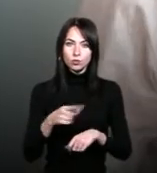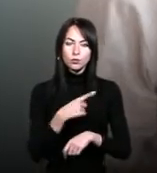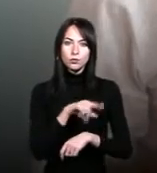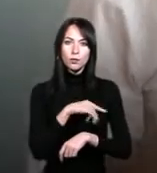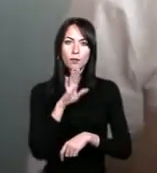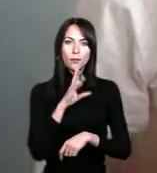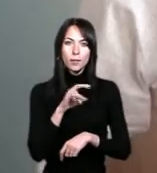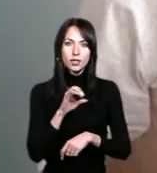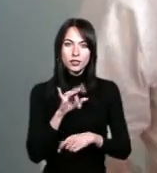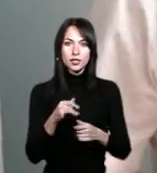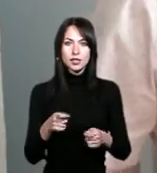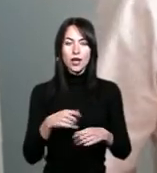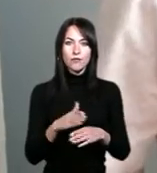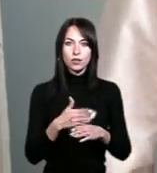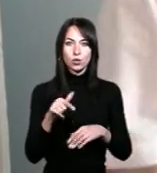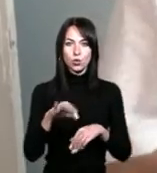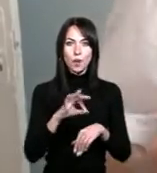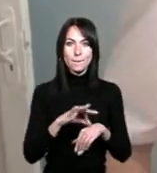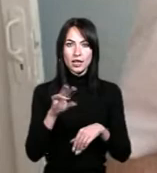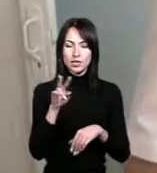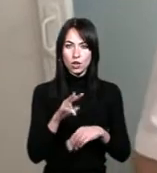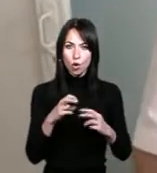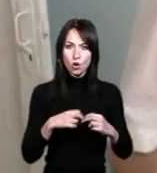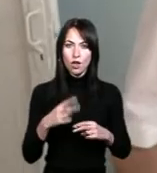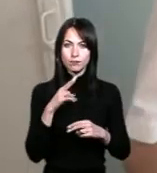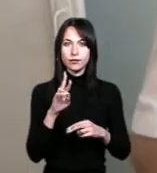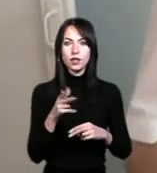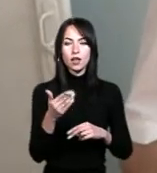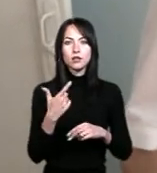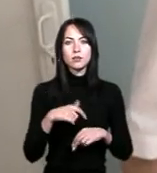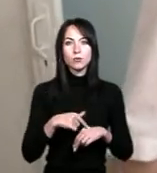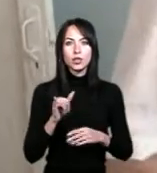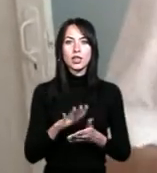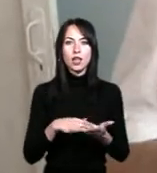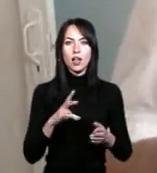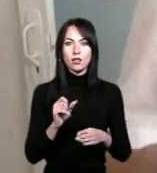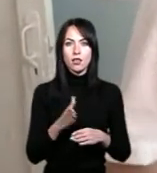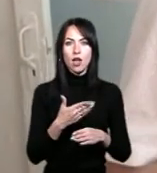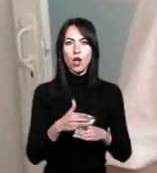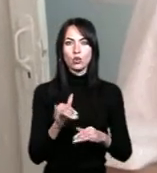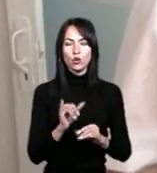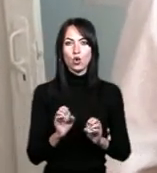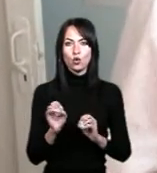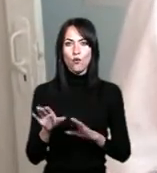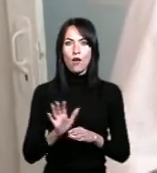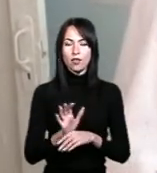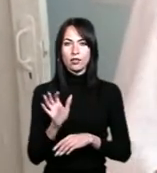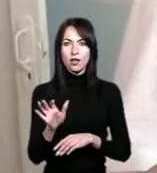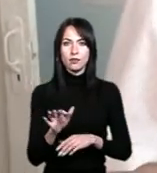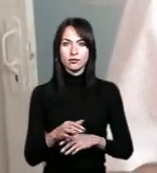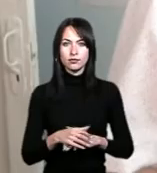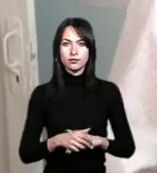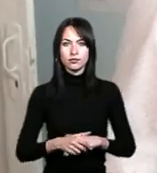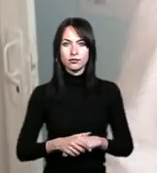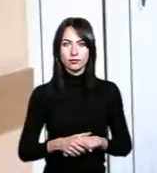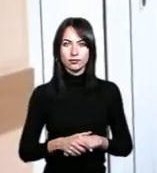медсестри, заввідділення. Тут пацієнта оглядають, оцінюють його стан і далі на сортування. Оцінюють стан і